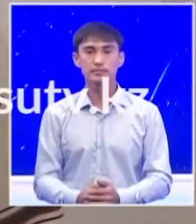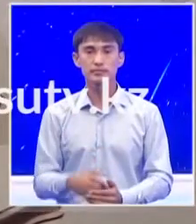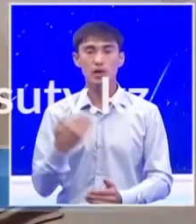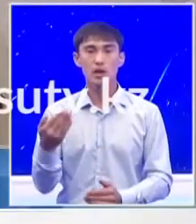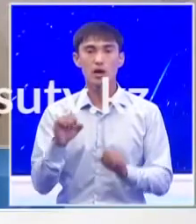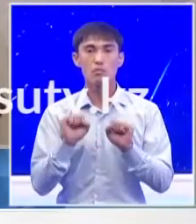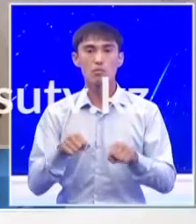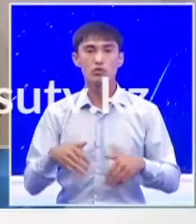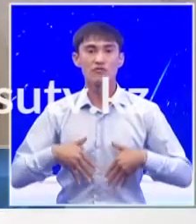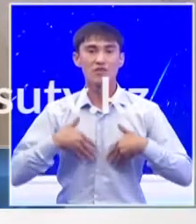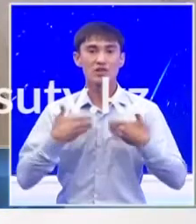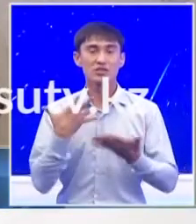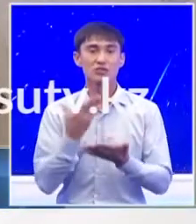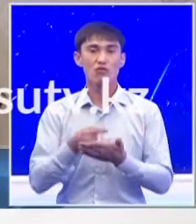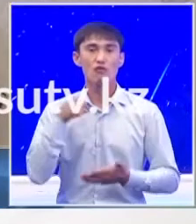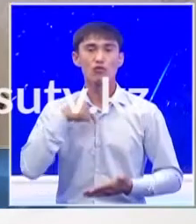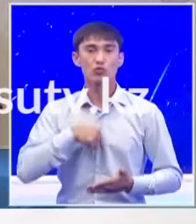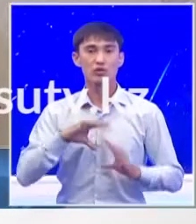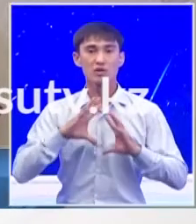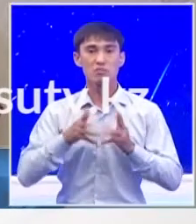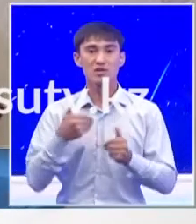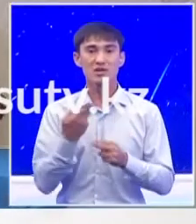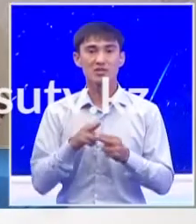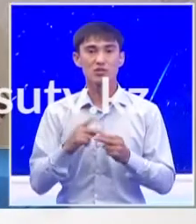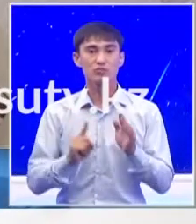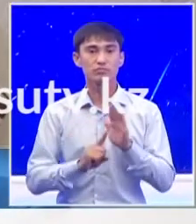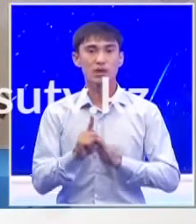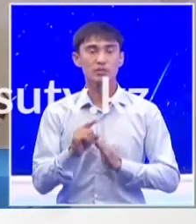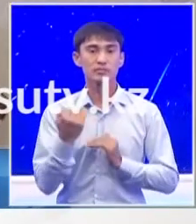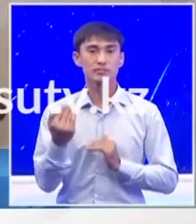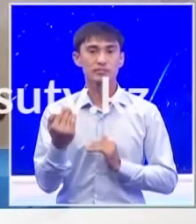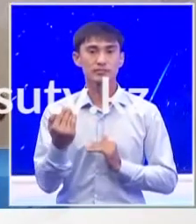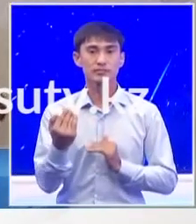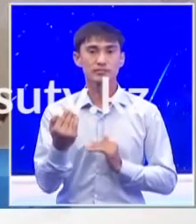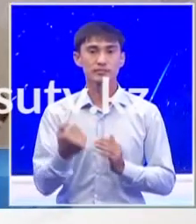свой внутренний мир. Это ее амплуа. Она